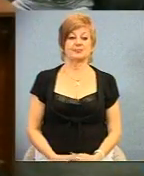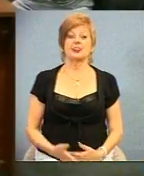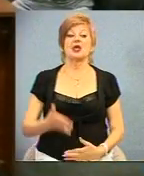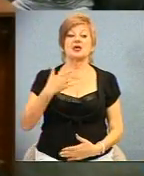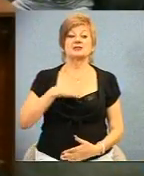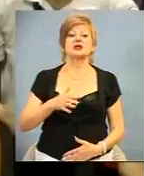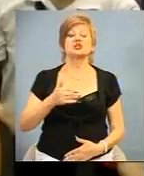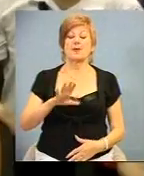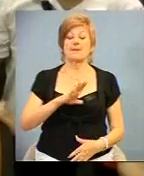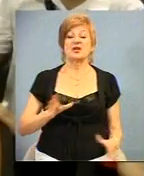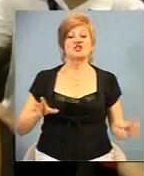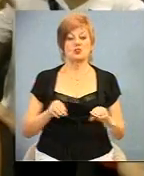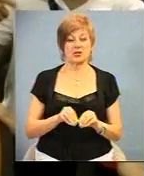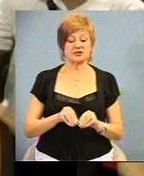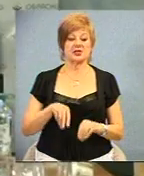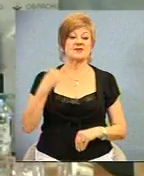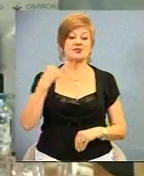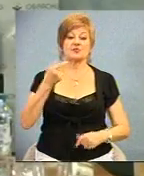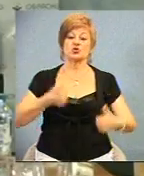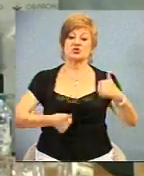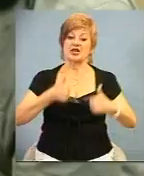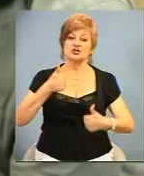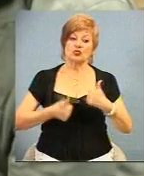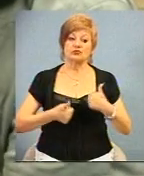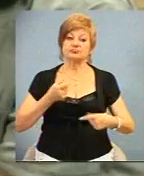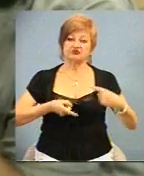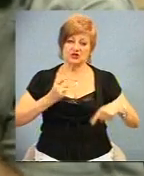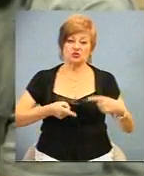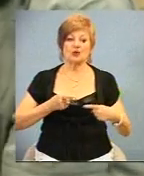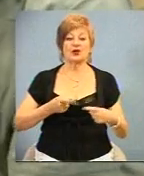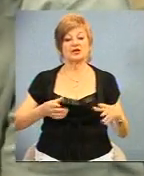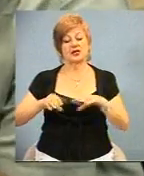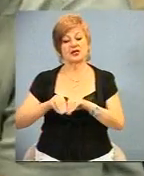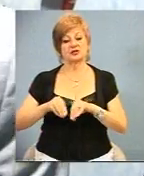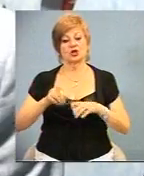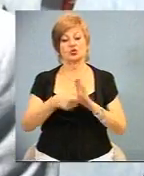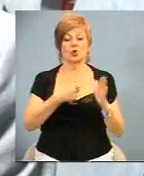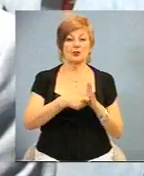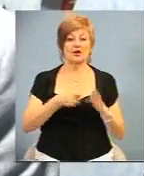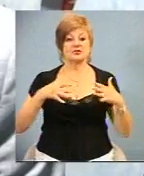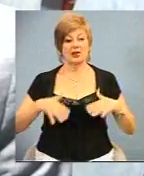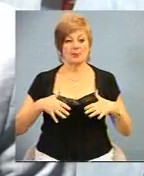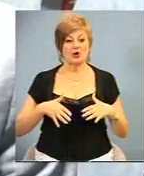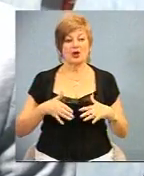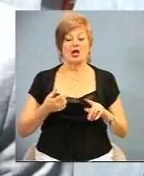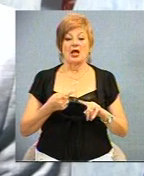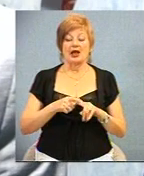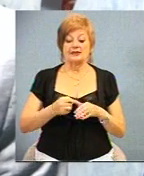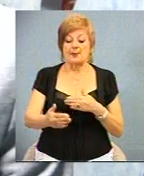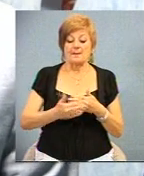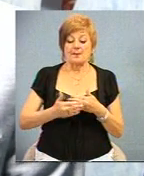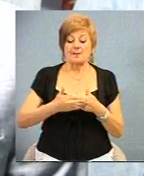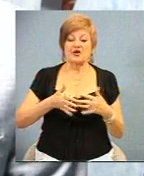Навіщо нам бути разом? У Запоріжжі дискутували щодо єдності з Донбасом та Кримом. Ближче к територіям прифронтовим